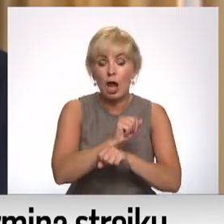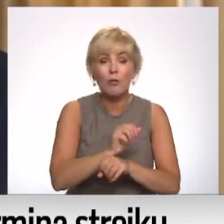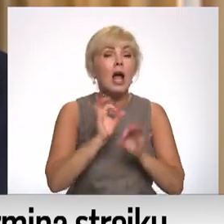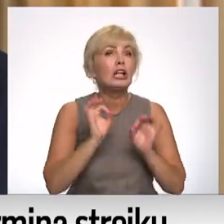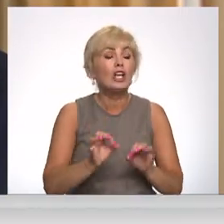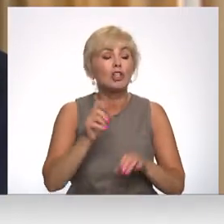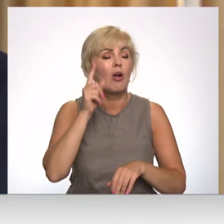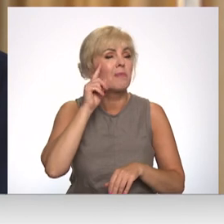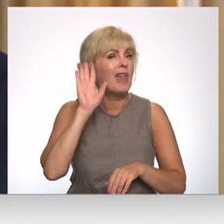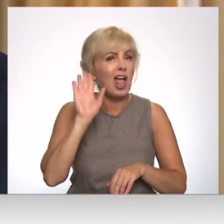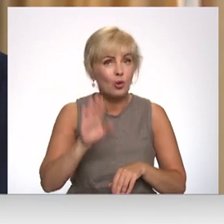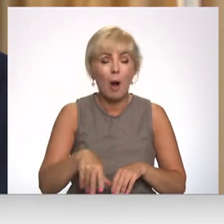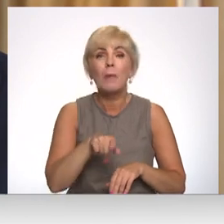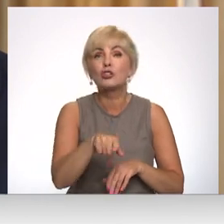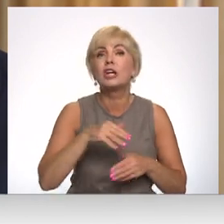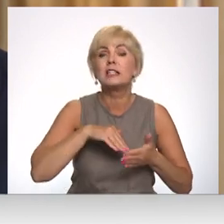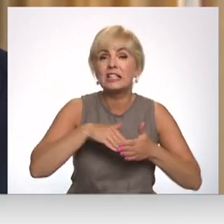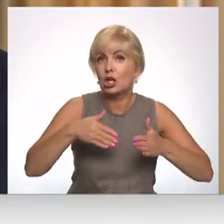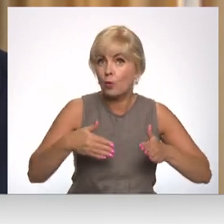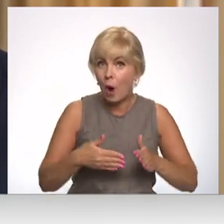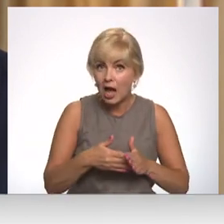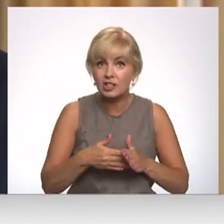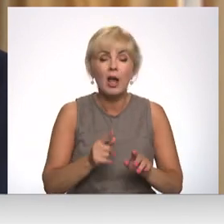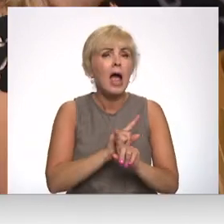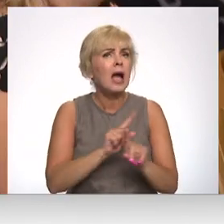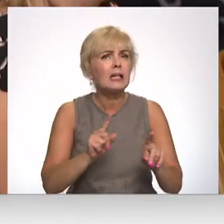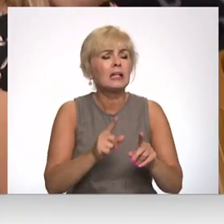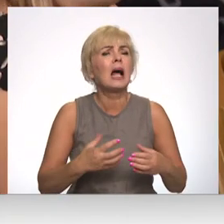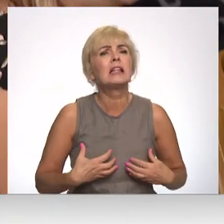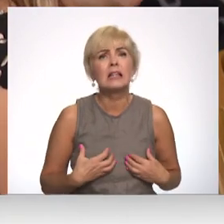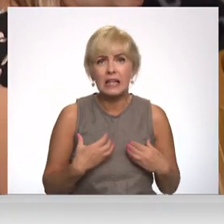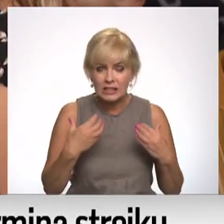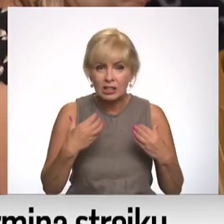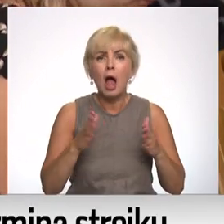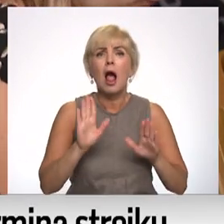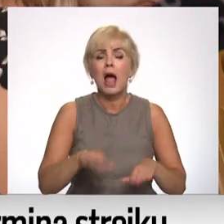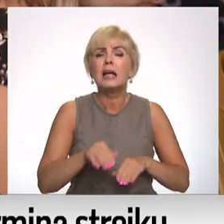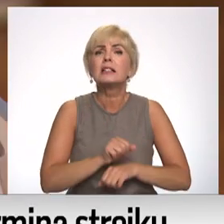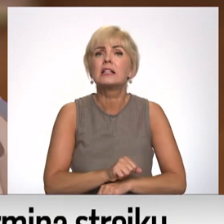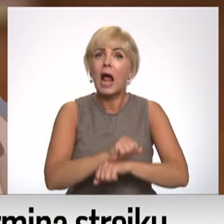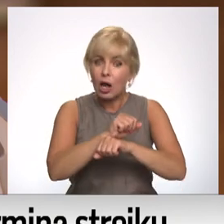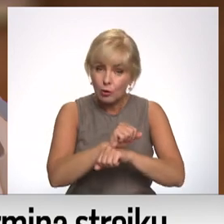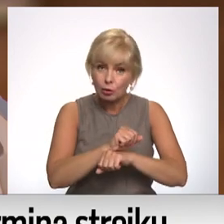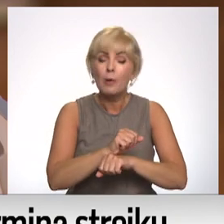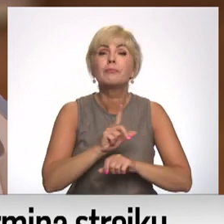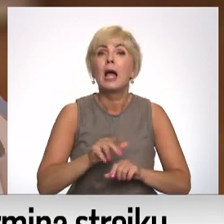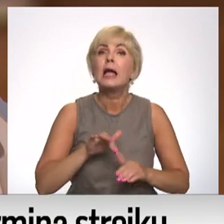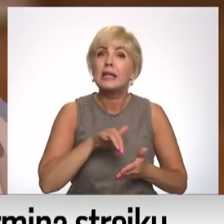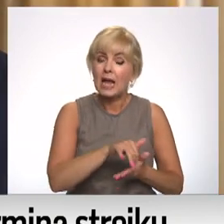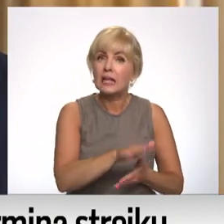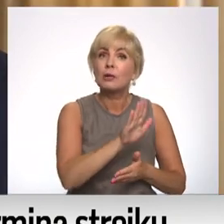nedomāju, ka šobrīd tā situācija ir tik kritiska, lai streikotu. Dodoties streikot,